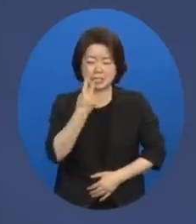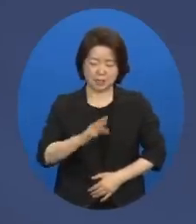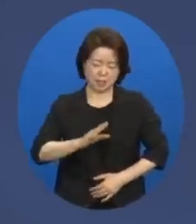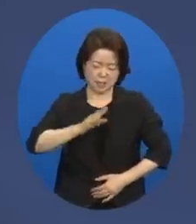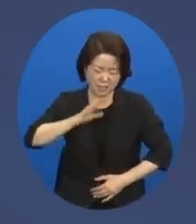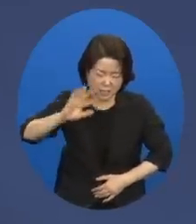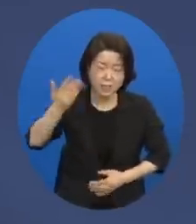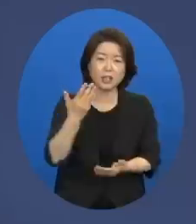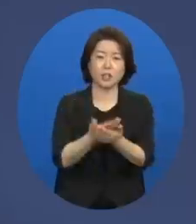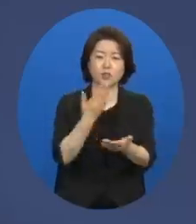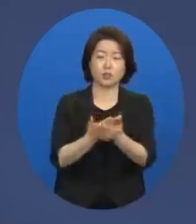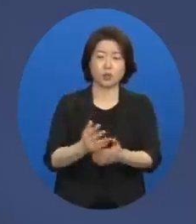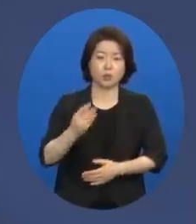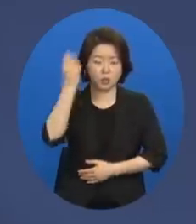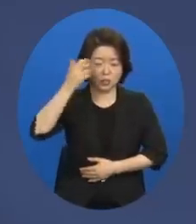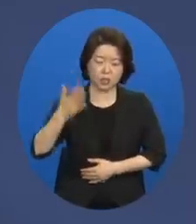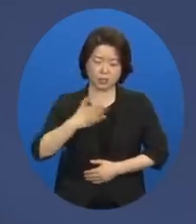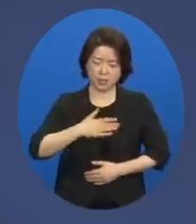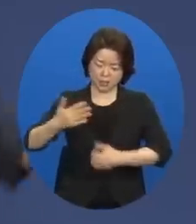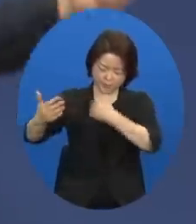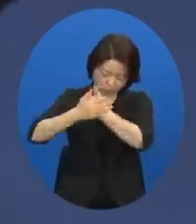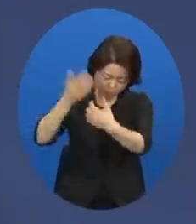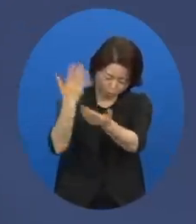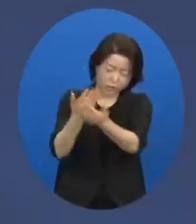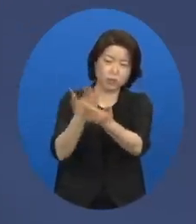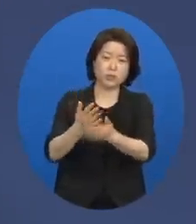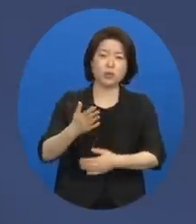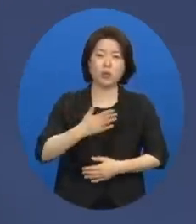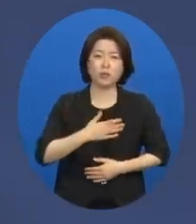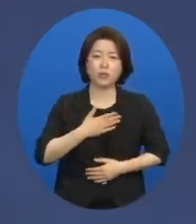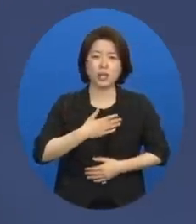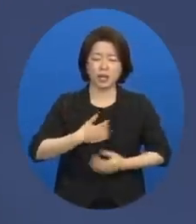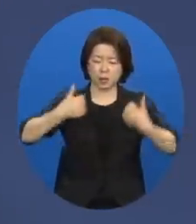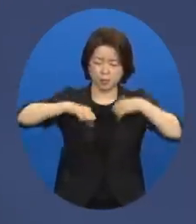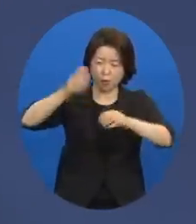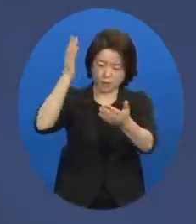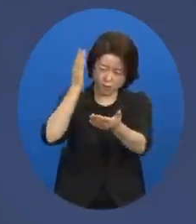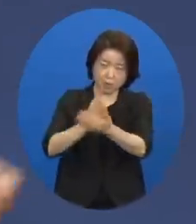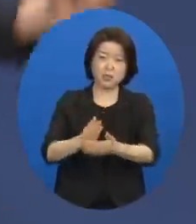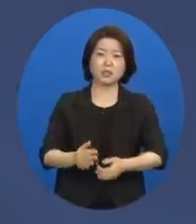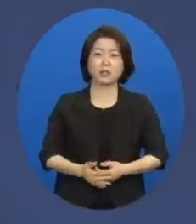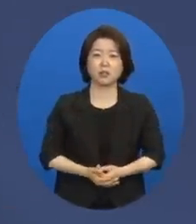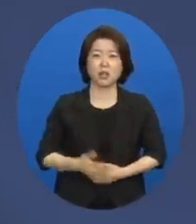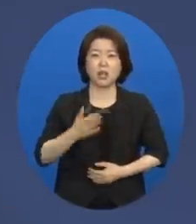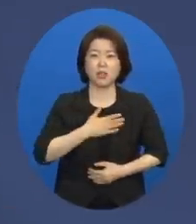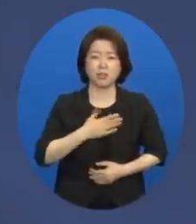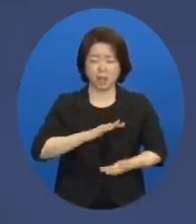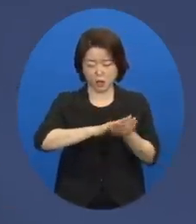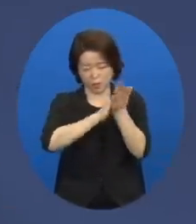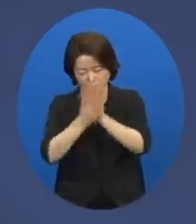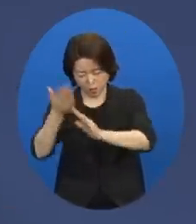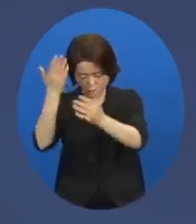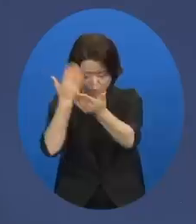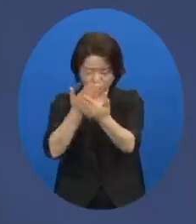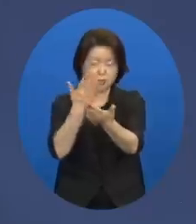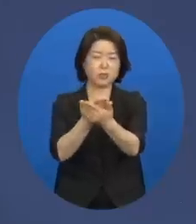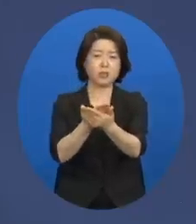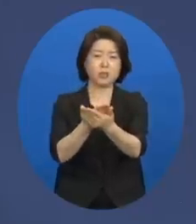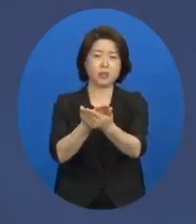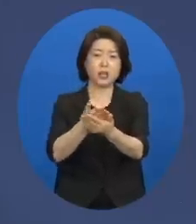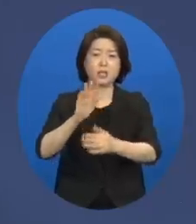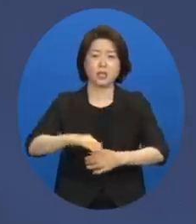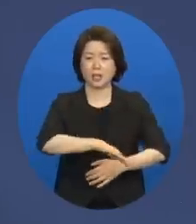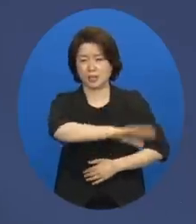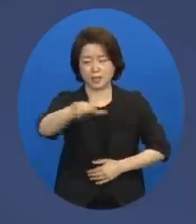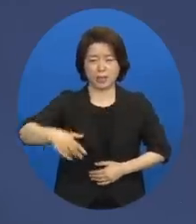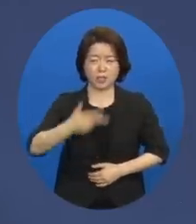해주시고 성령님 나를 도와주세요. 나를 포기하지 마세요. 나를 변화시켜 주옵소서. 우리 다